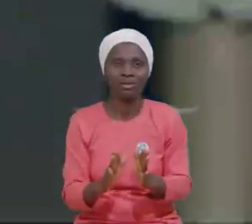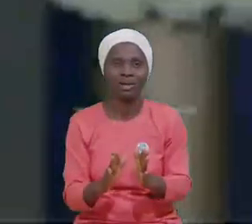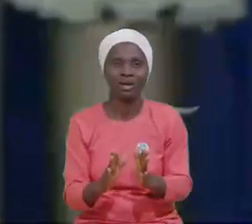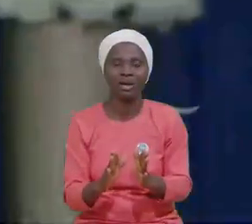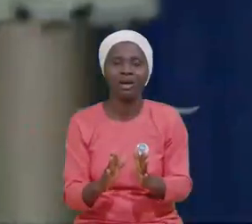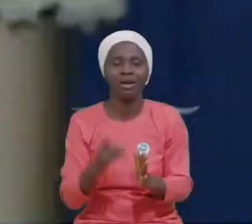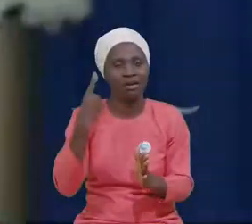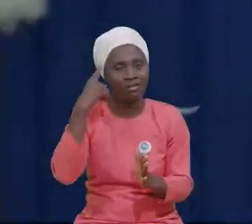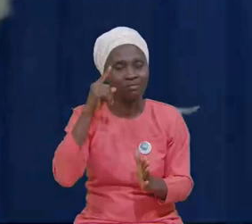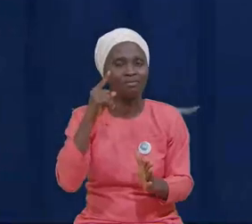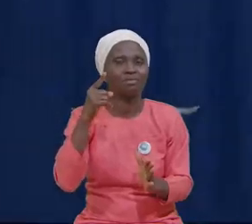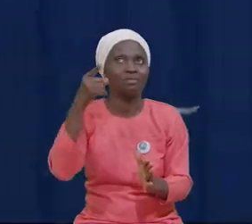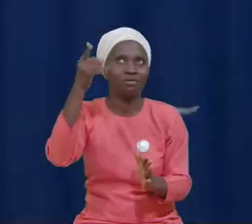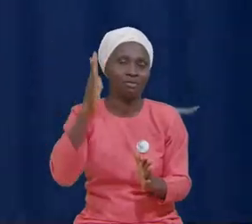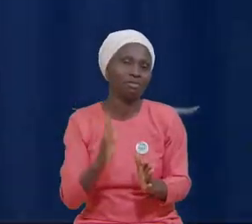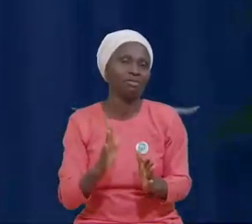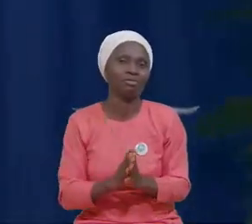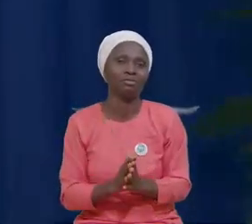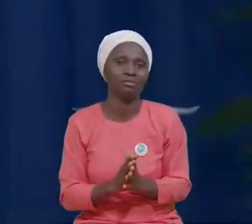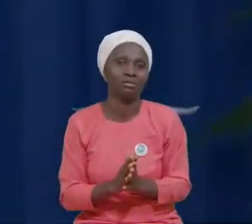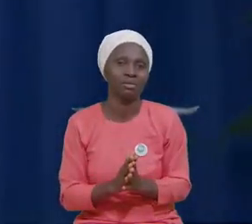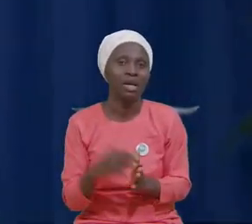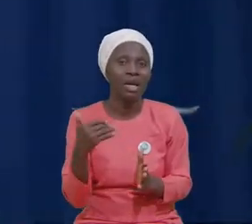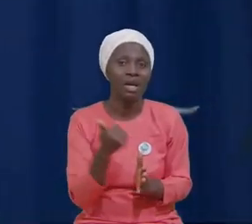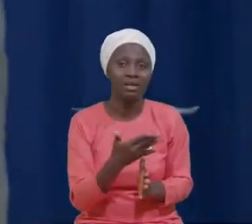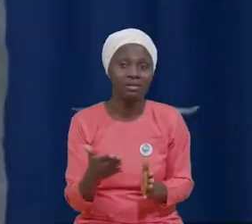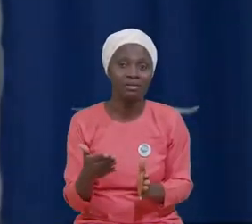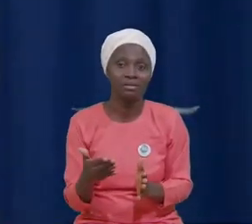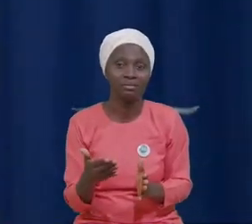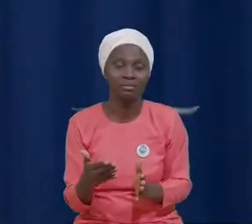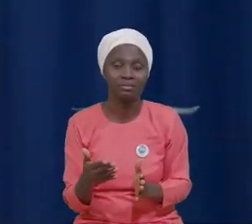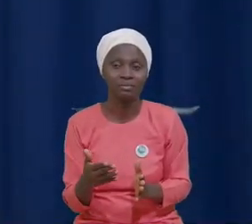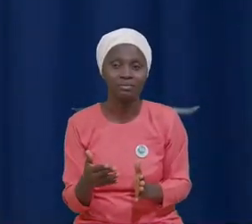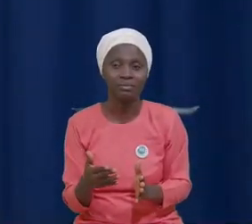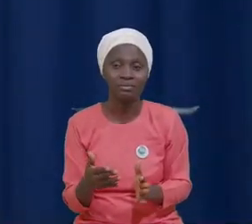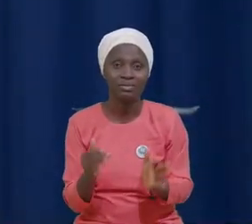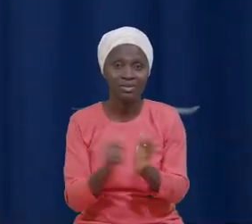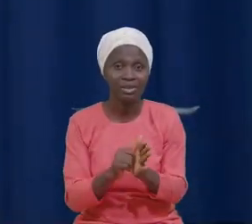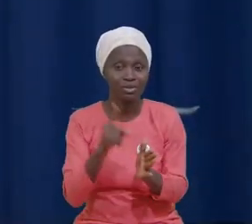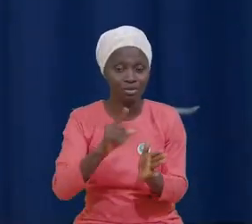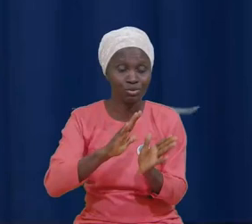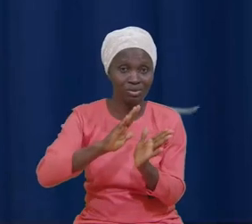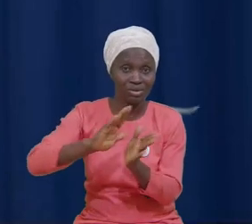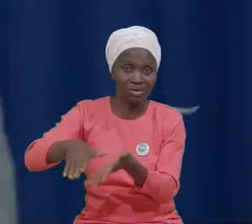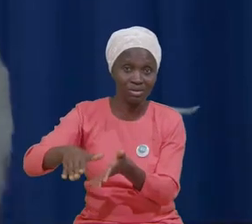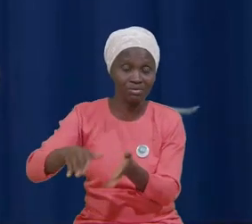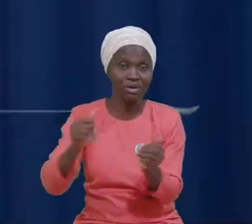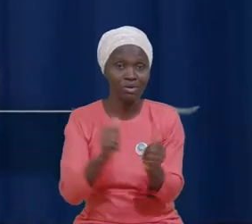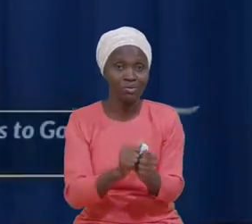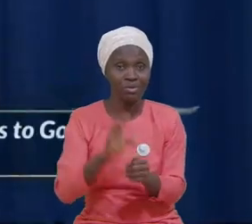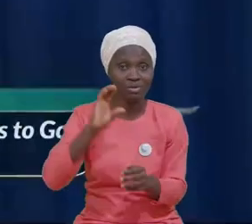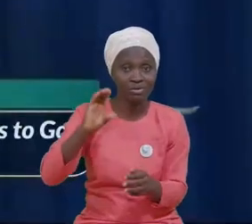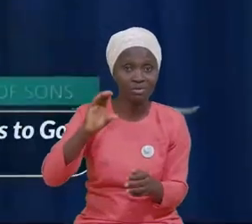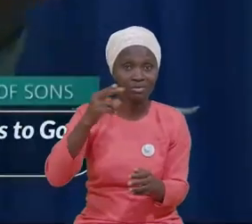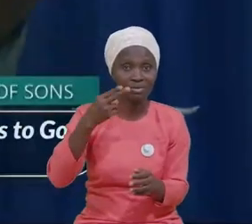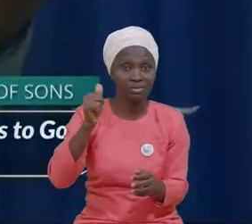aspirent. L'engagement délibéré des chercheurs, tout ce que tu laisses à la chance, ça passera avec la chance. Tout ce que